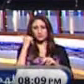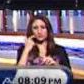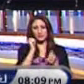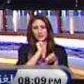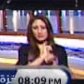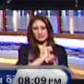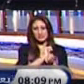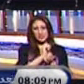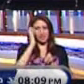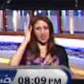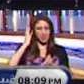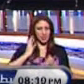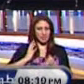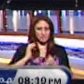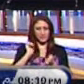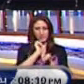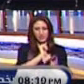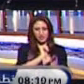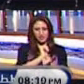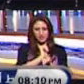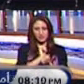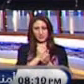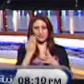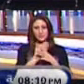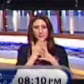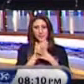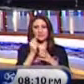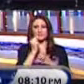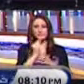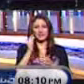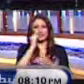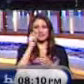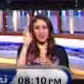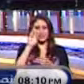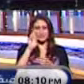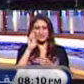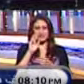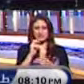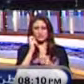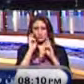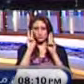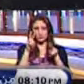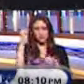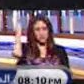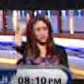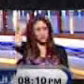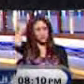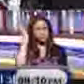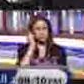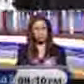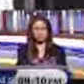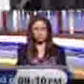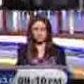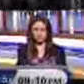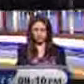السجون الليبية بتهمة التبشير بالدين المسيحي في ليبيا. شوف التقرير من أسيوط ونرجع تاني.